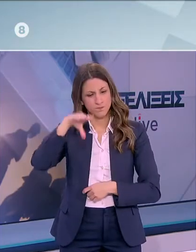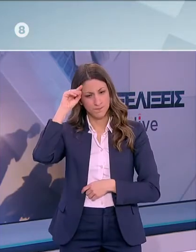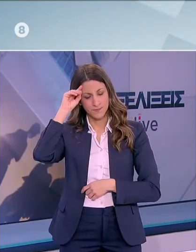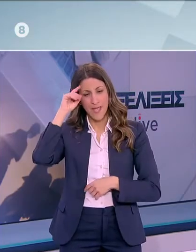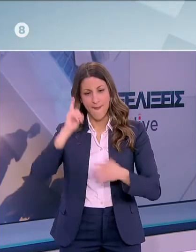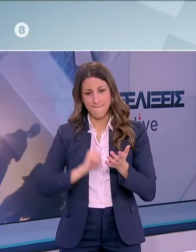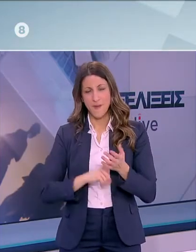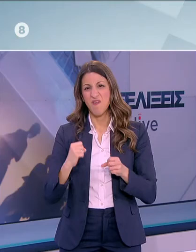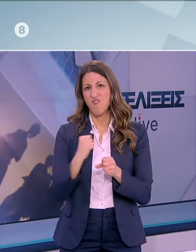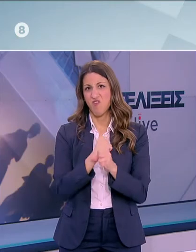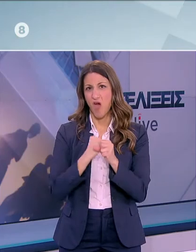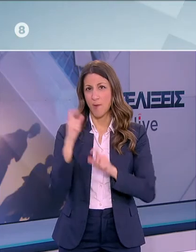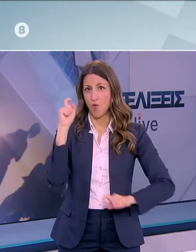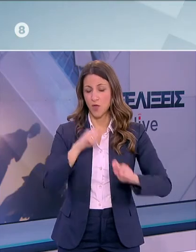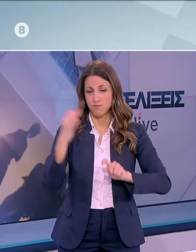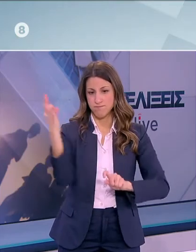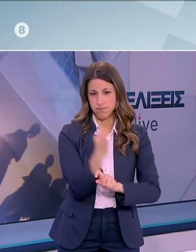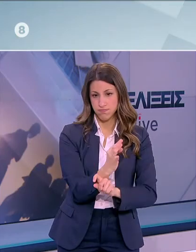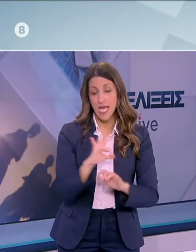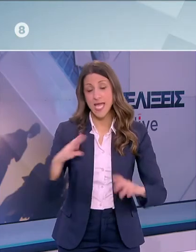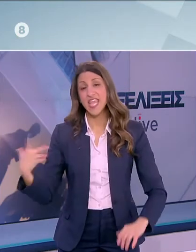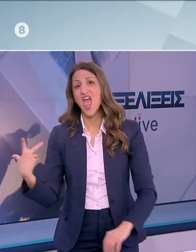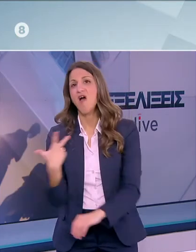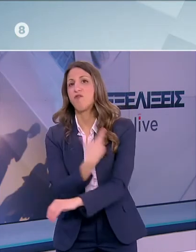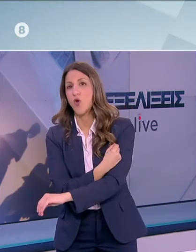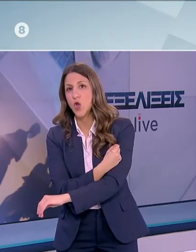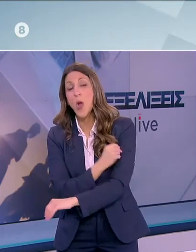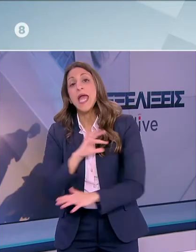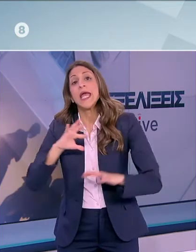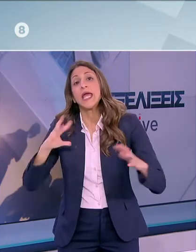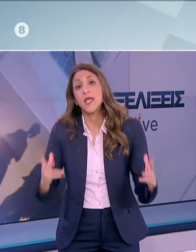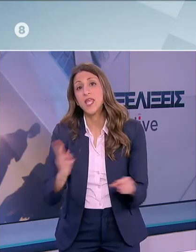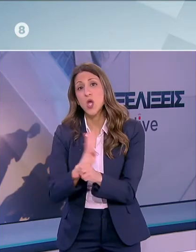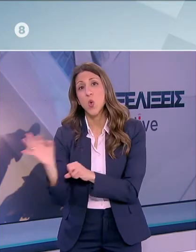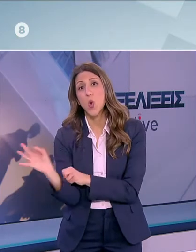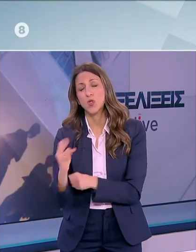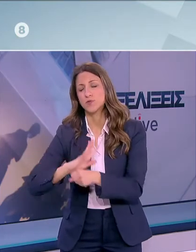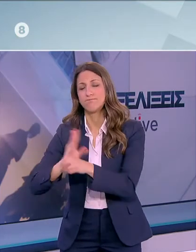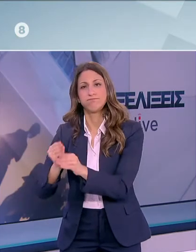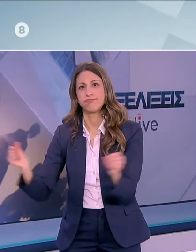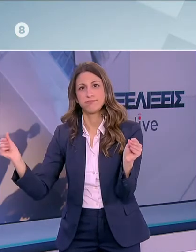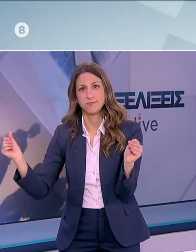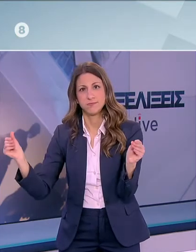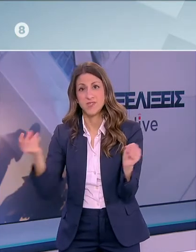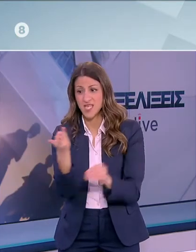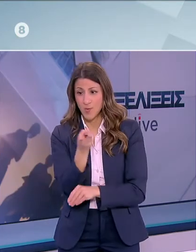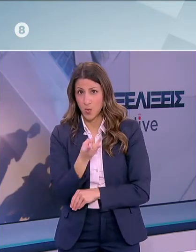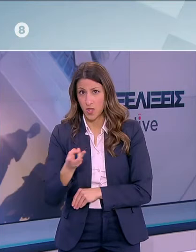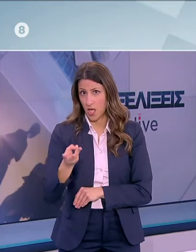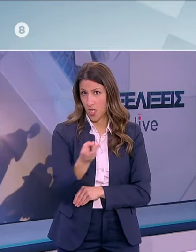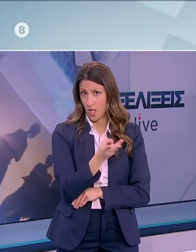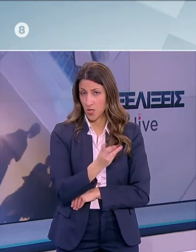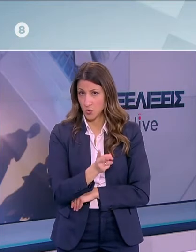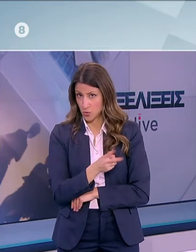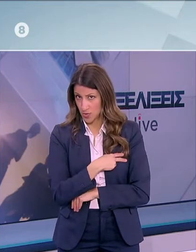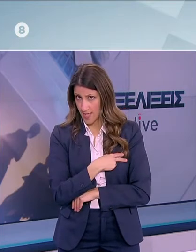ένα πολύ καλό φάρμακο, ή ένα εμβόλιο, ή την οριστική εκρίζωση του νέου κορονοϊού, προκειμένου να απαλλαγούμε από την ανάγκη για